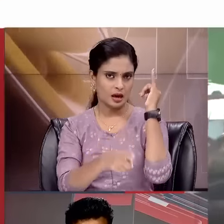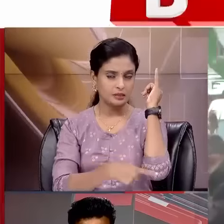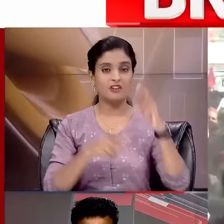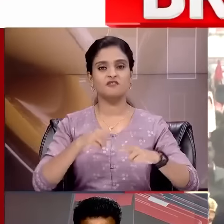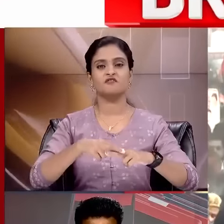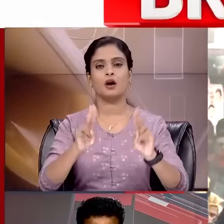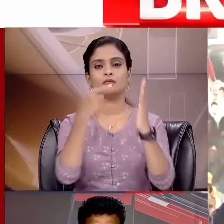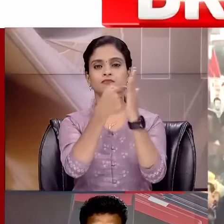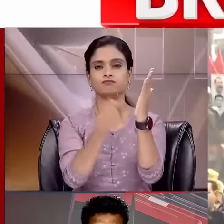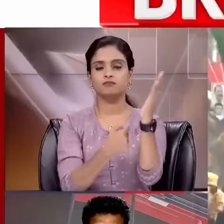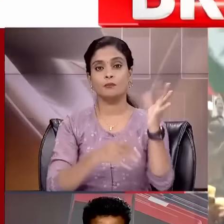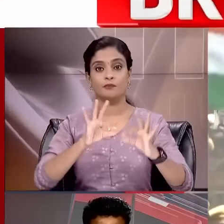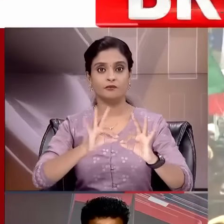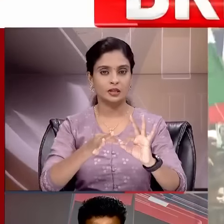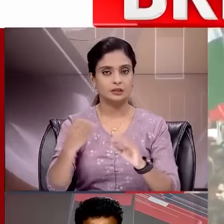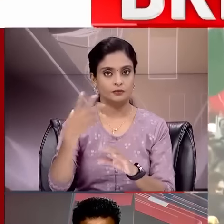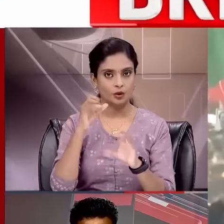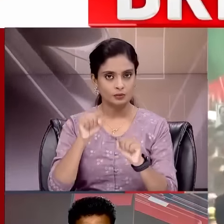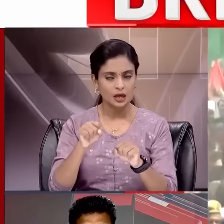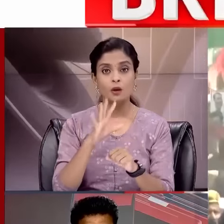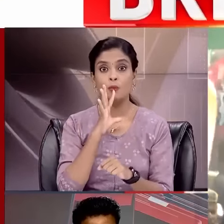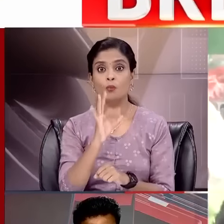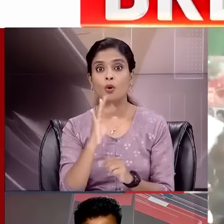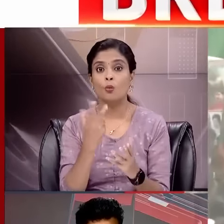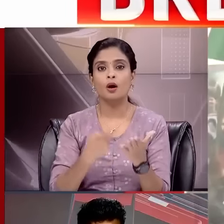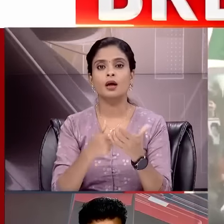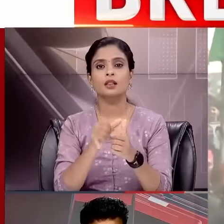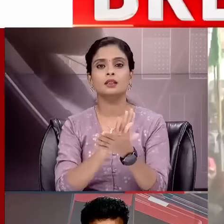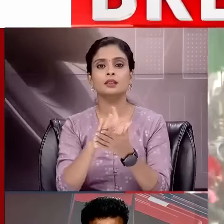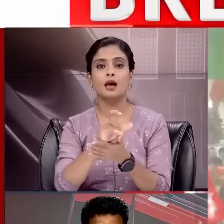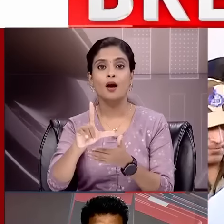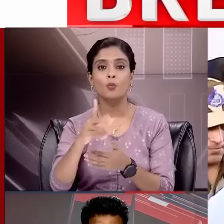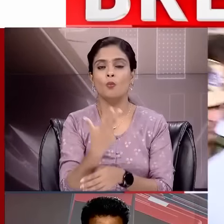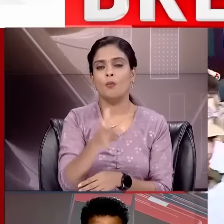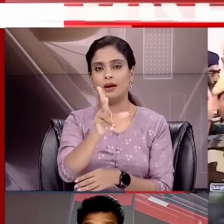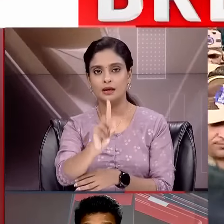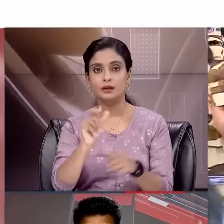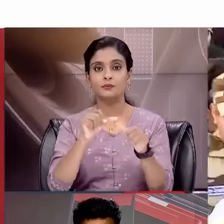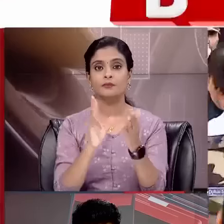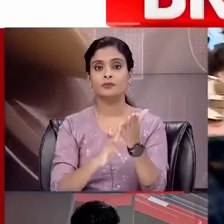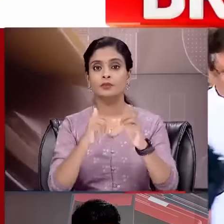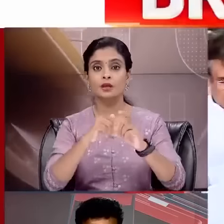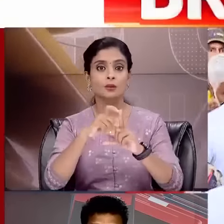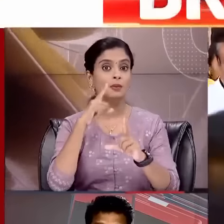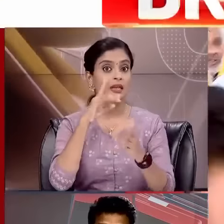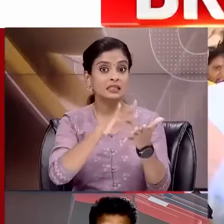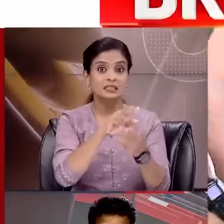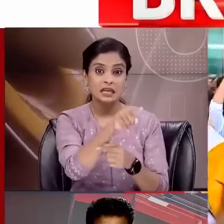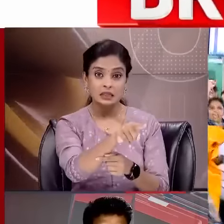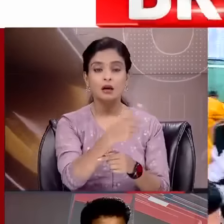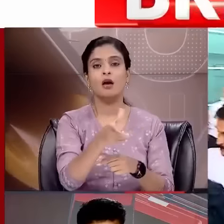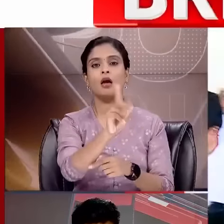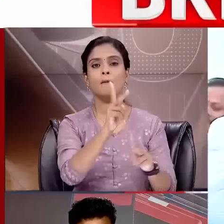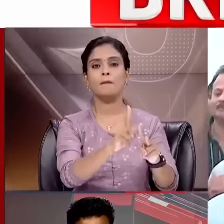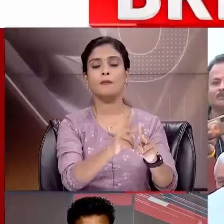ഇതിൽ ഏറ്റവും പ്രധാനപ്പെട്ടത് രാഹുൽ ഗാന്ധി വീണ്ടും അമേരിക്ക മത്സരിക്കാൻ പോകുന്നു എന്നുള്ളതാണ് അമേഡിയിൽ കഴിഞ്ഞ തവണ 55000 വോട്ടിനാണ് രാഹുൽ ഗാന്ധിയെ